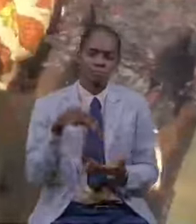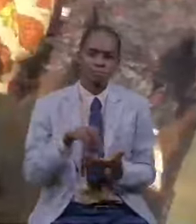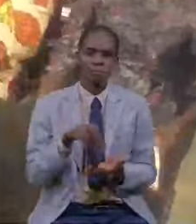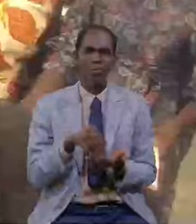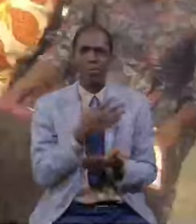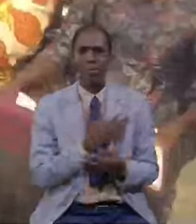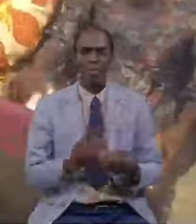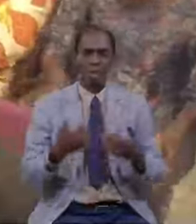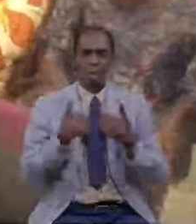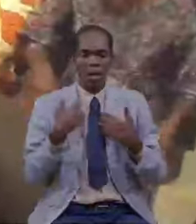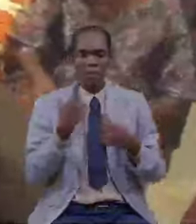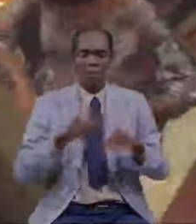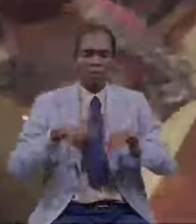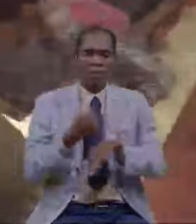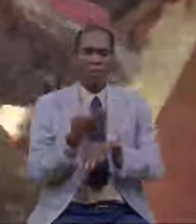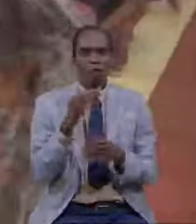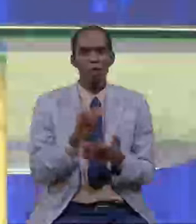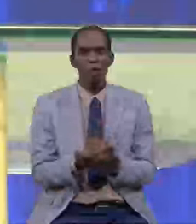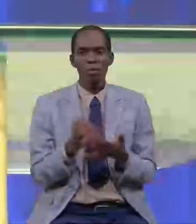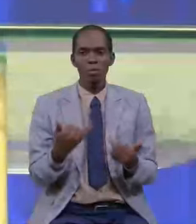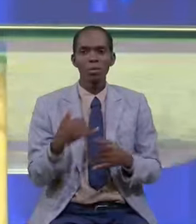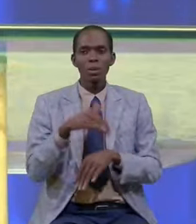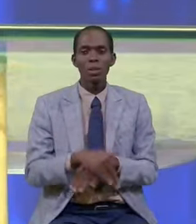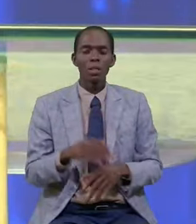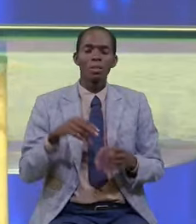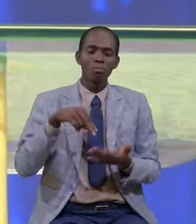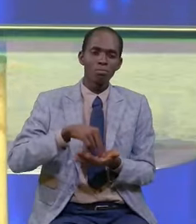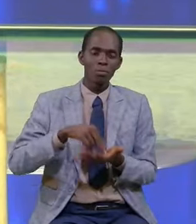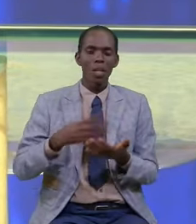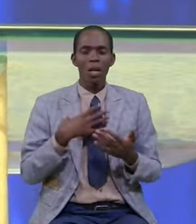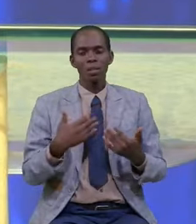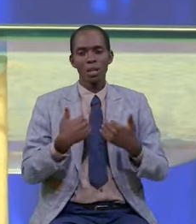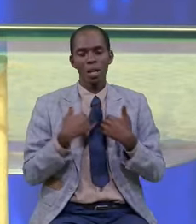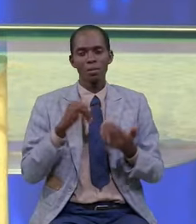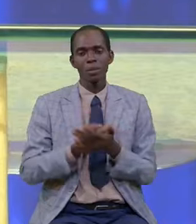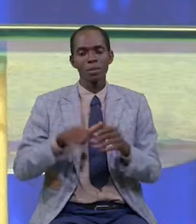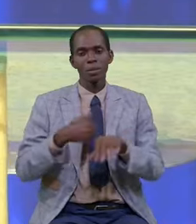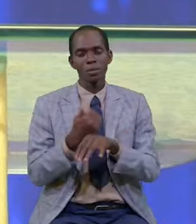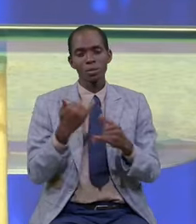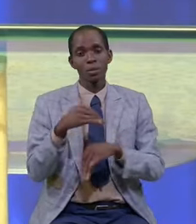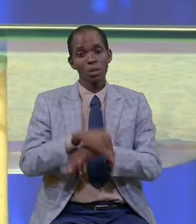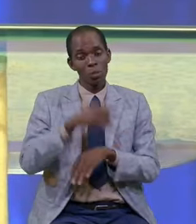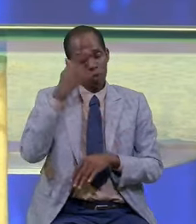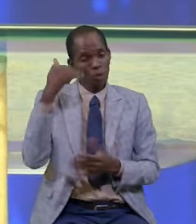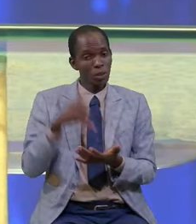Tenez-vous debout pour avoir la confirmation ce soir. Tenez-vous debout pour la confirmation parce que cela va se passer.